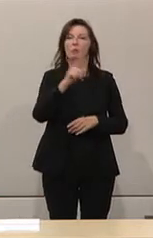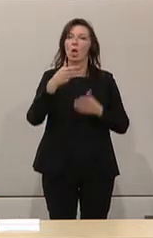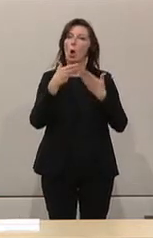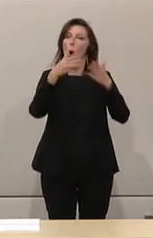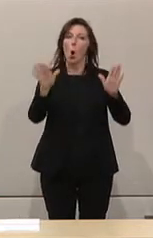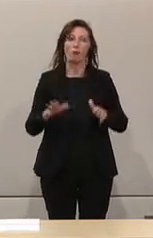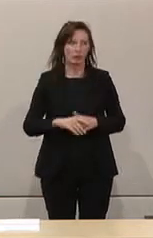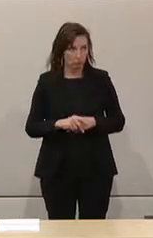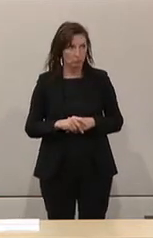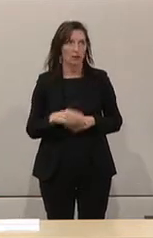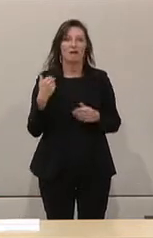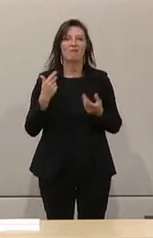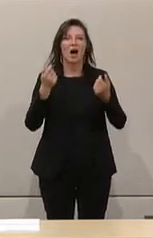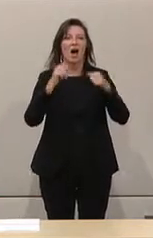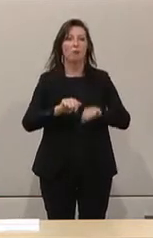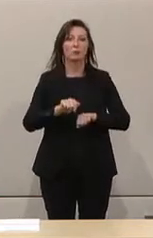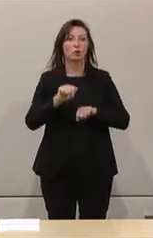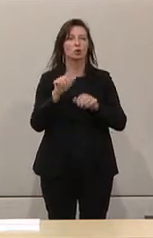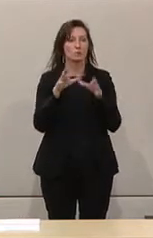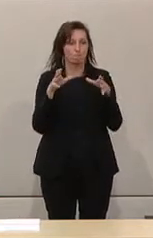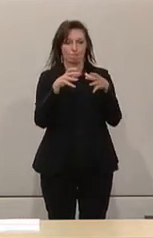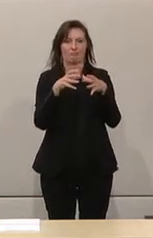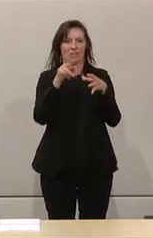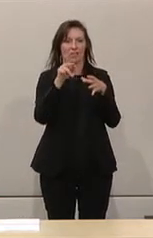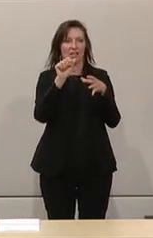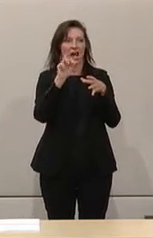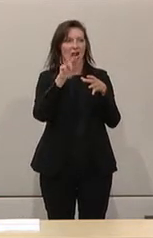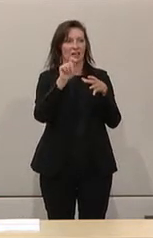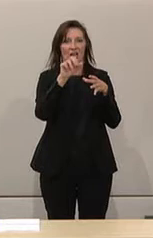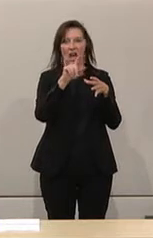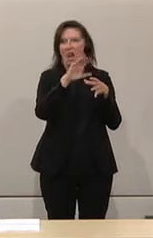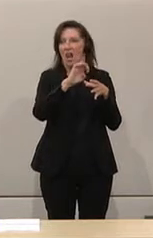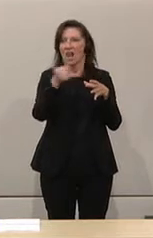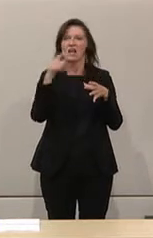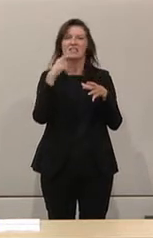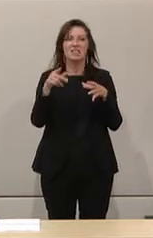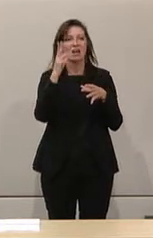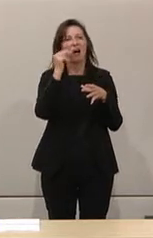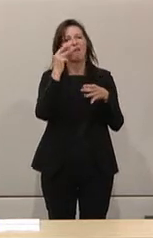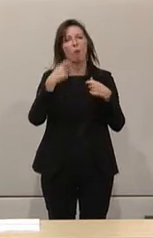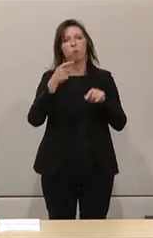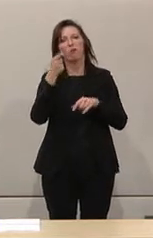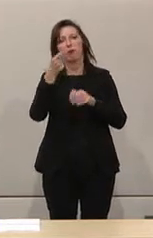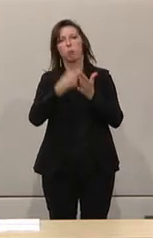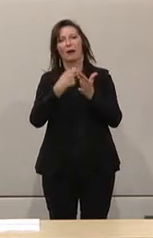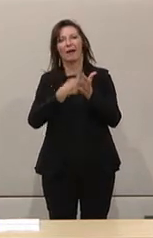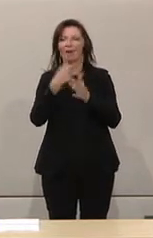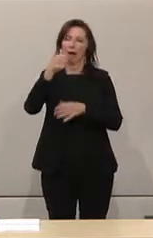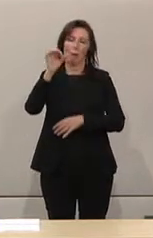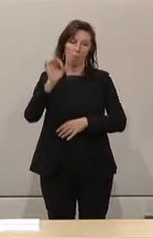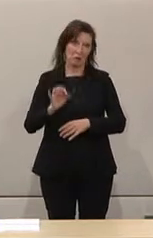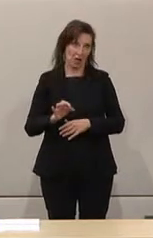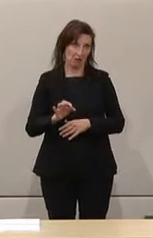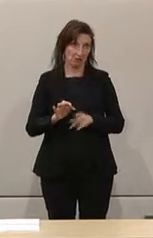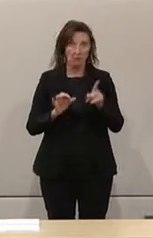gegeben, dass sie ein Kartell abgeschlossen haben, nämlich dass sie alle den Wohnbauförderbeitrag bei 1% belassen werden und ihre Autonomie nicht nutzen